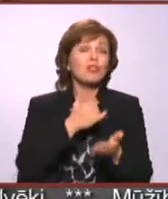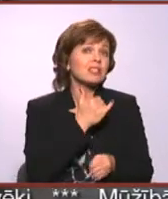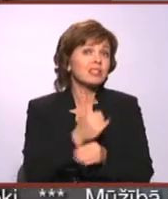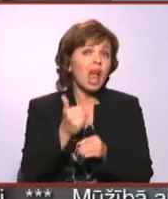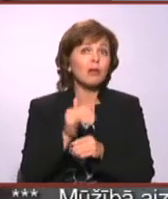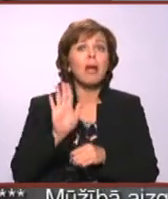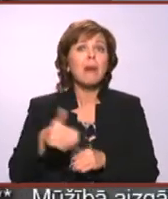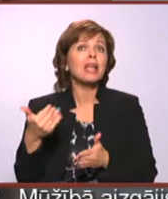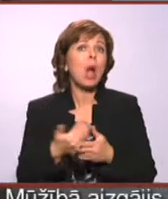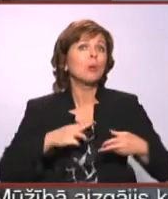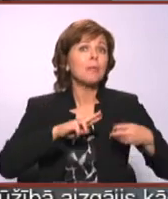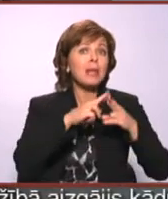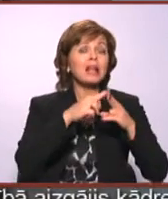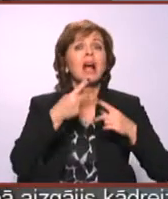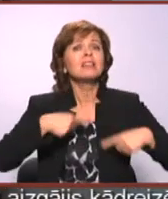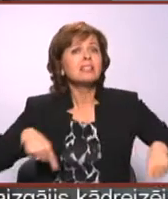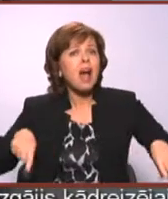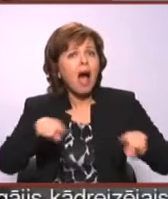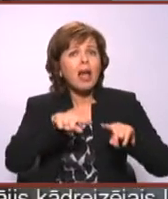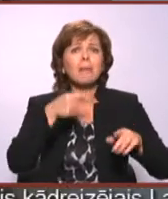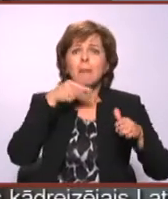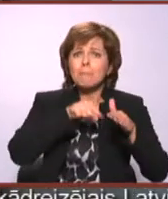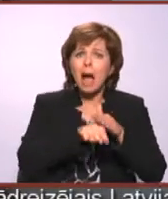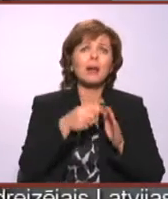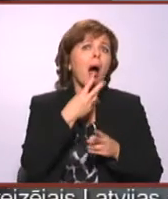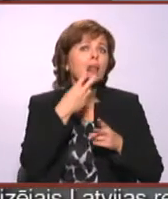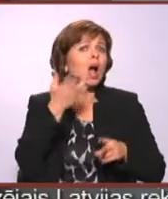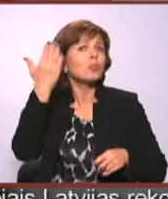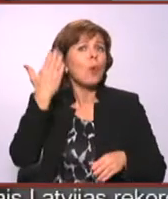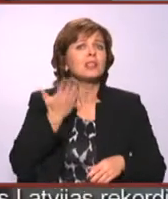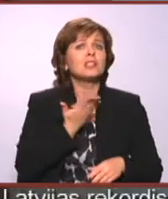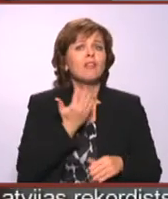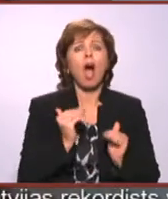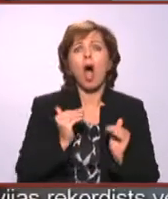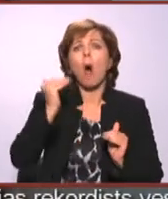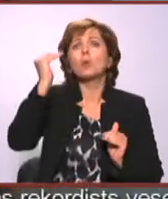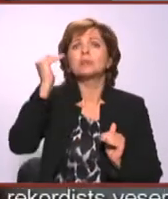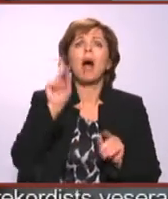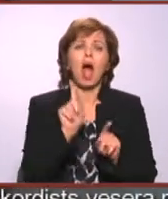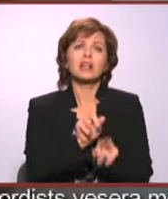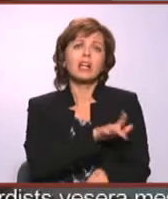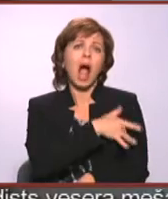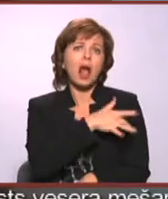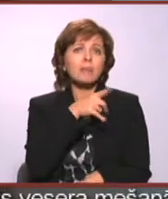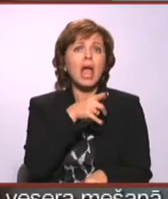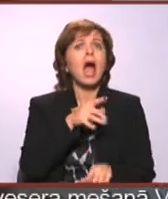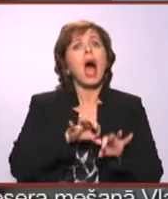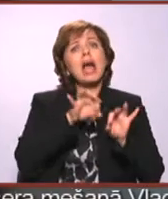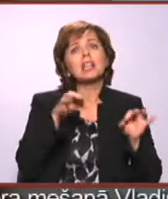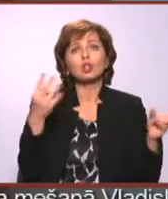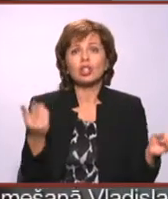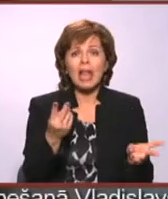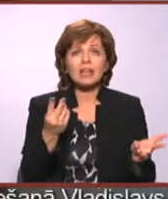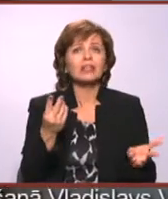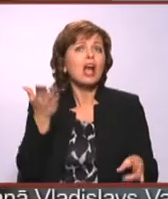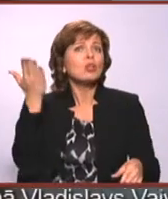un pagrabiem atklāja, kā to laiku dzīvojuši gan augstmaņi, gan kalpi. Turpinot aizsākto tradīciju, leģendu naktī durvis